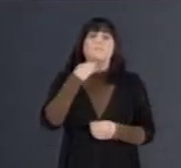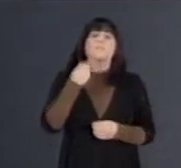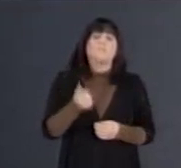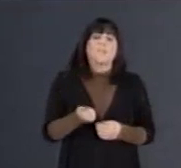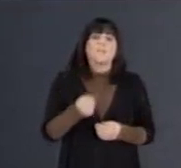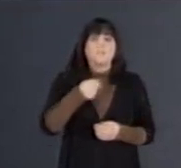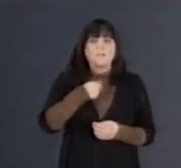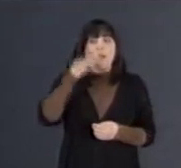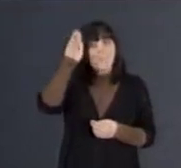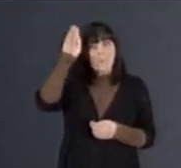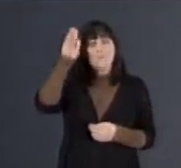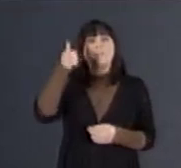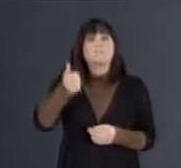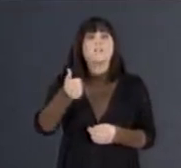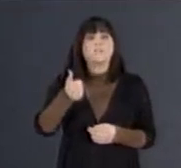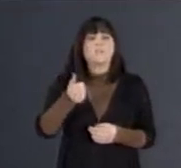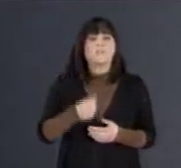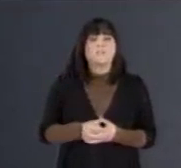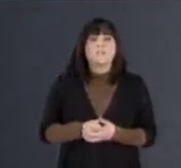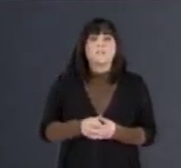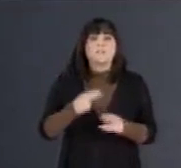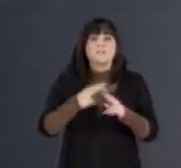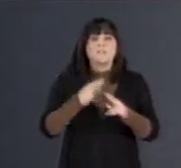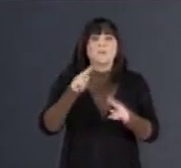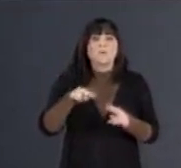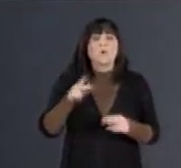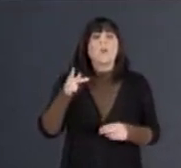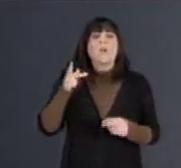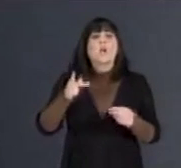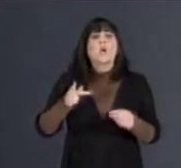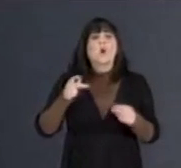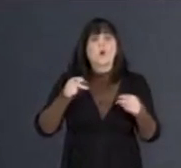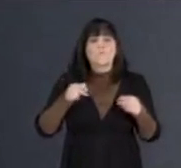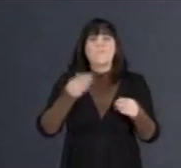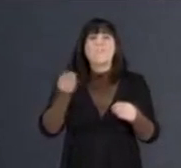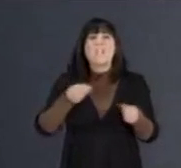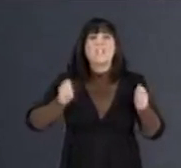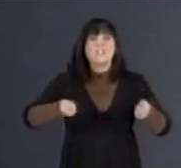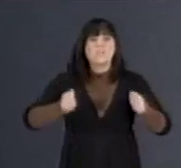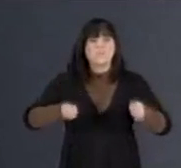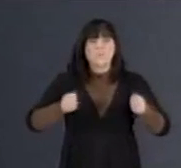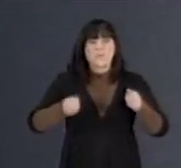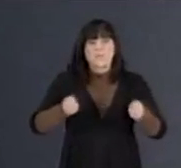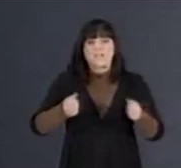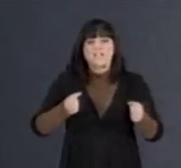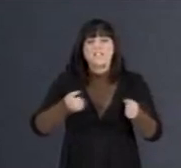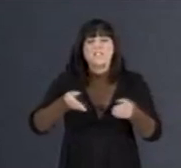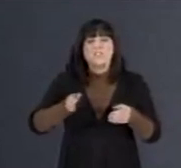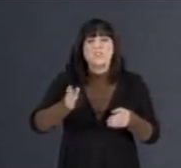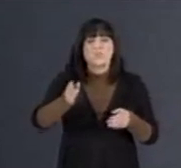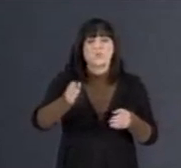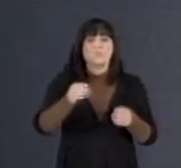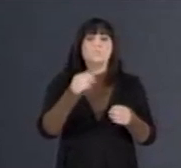I huan di prizes. Nanna me l-corz. ēg jus nilitāswi men, aħlane ħai kol omkorz. Kollom korza daħo